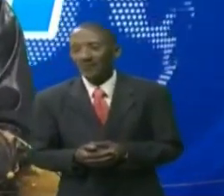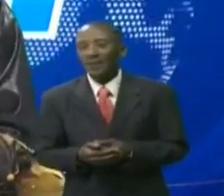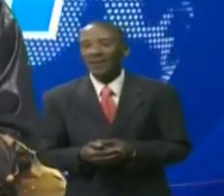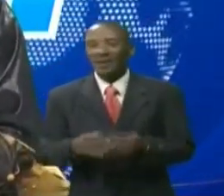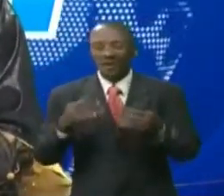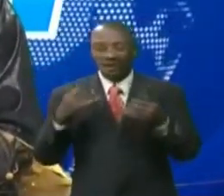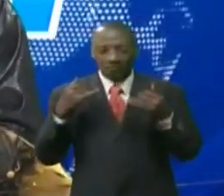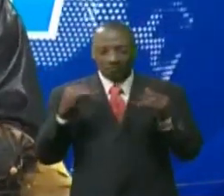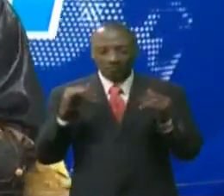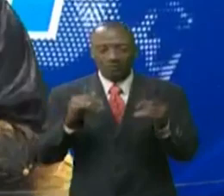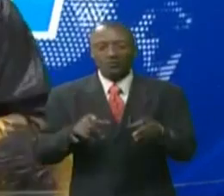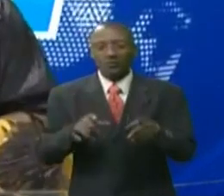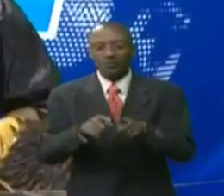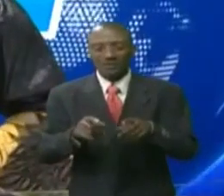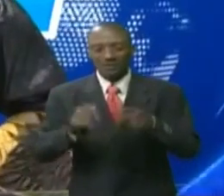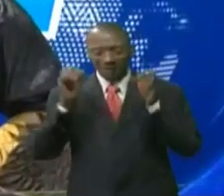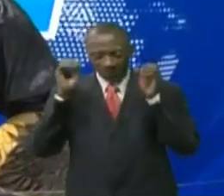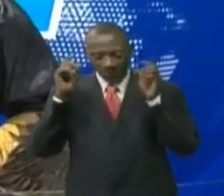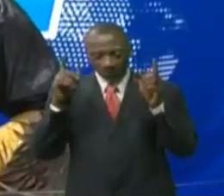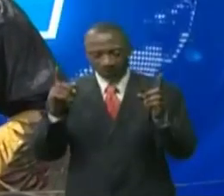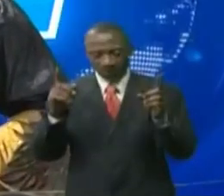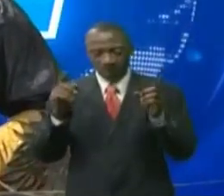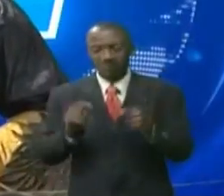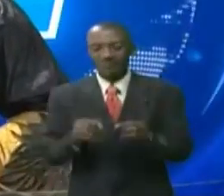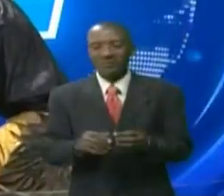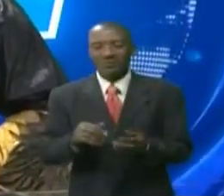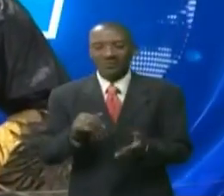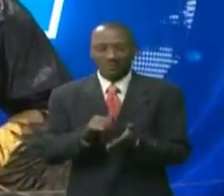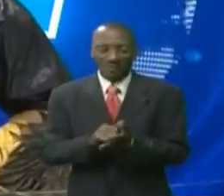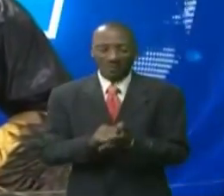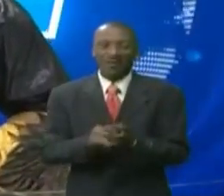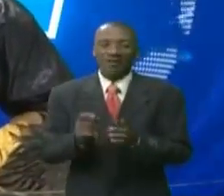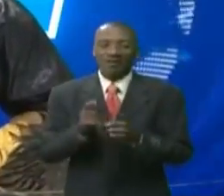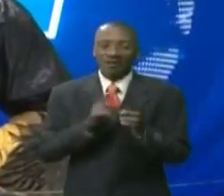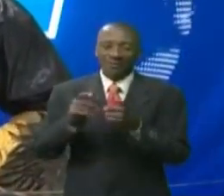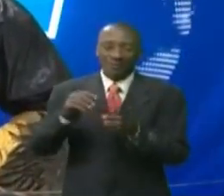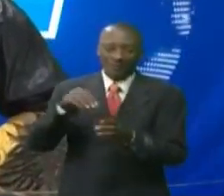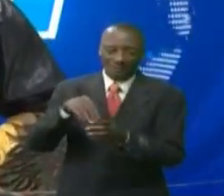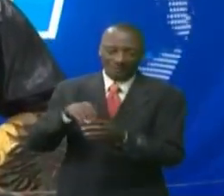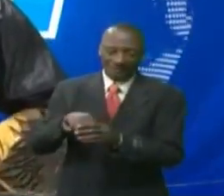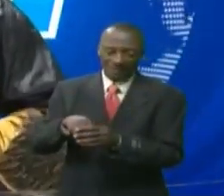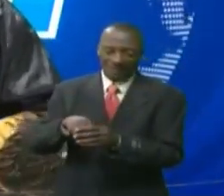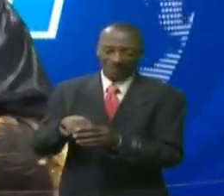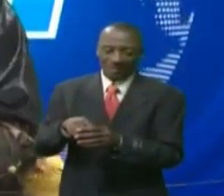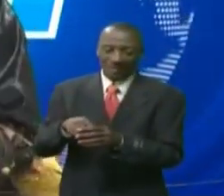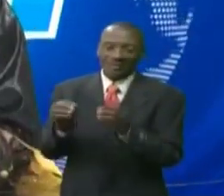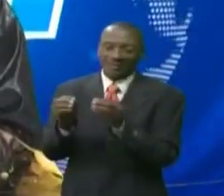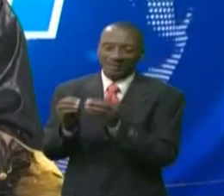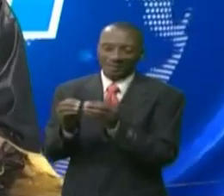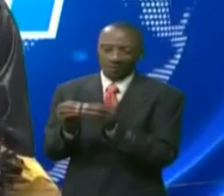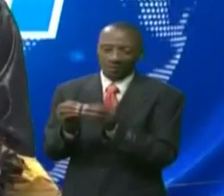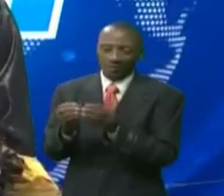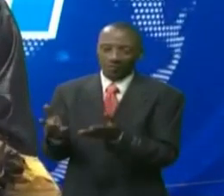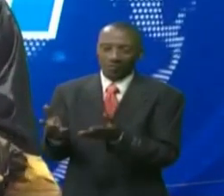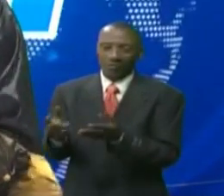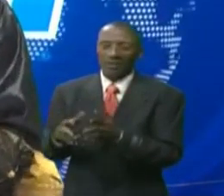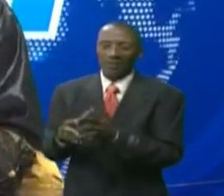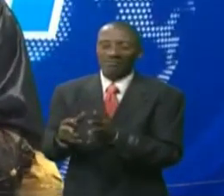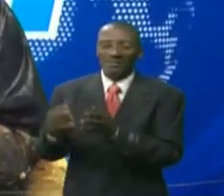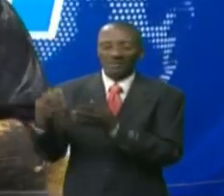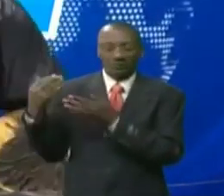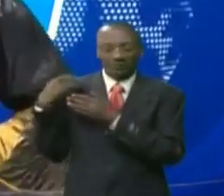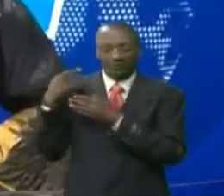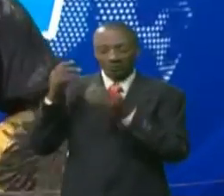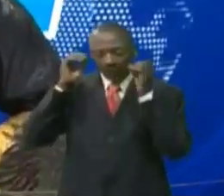RDC c'est l'objectif fixé par pour l'atelier bridge modilire électeur et éducation civique organisé